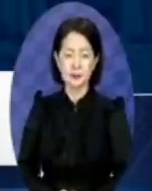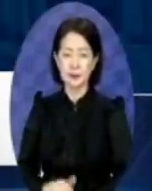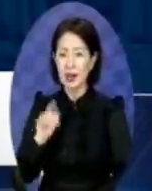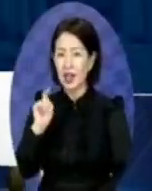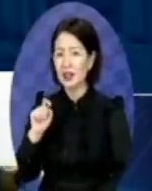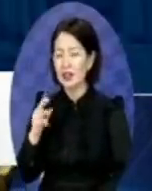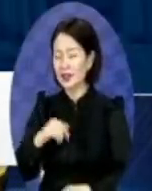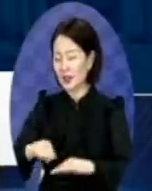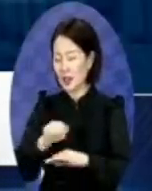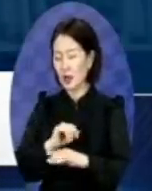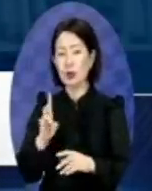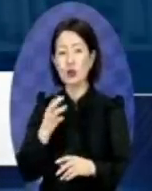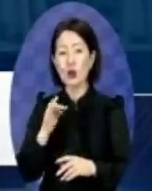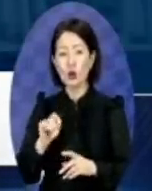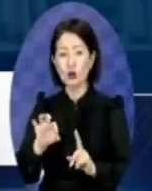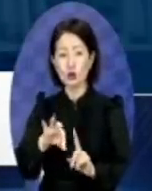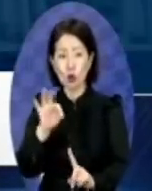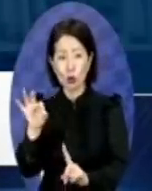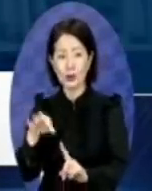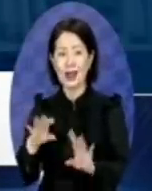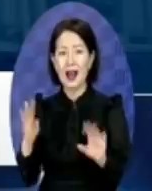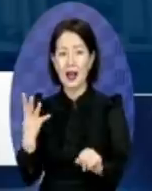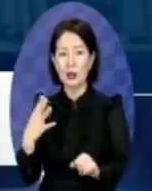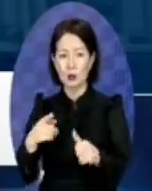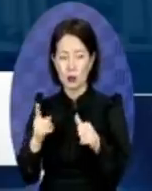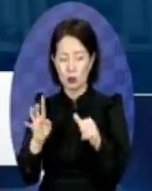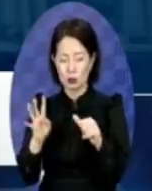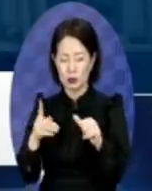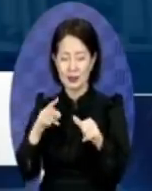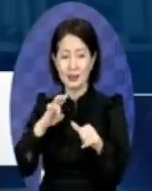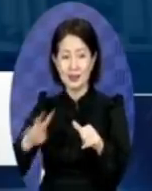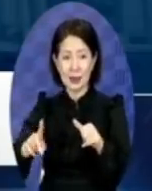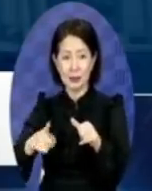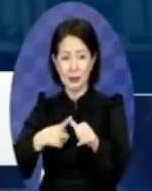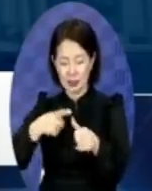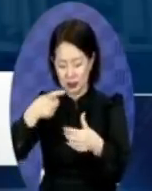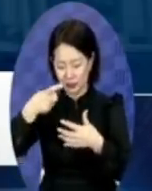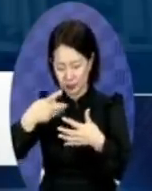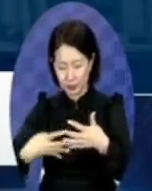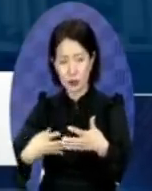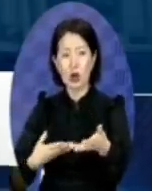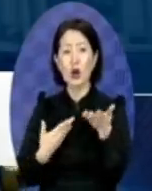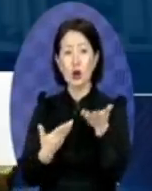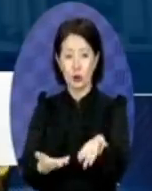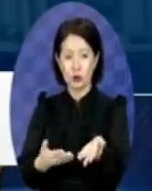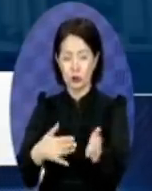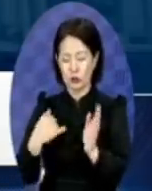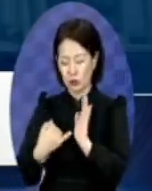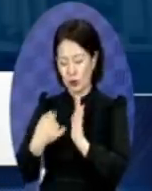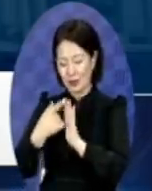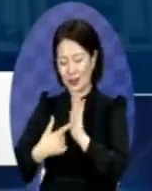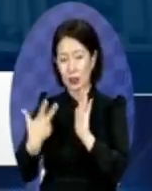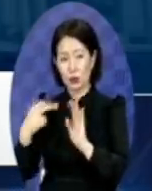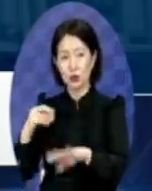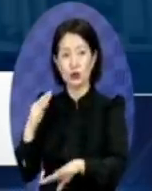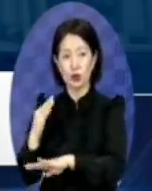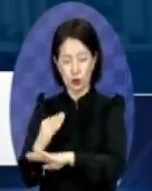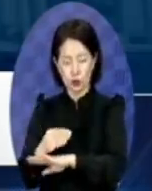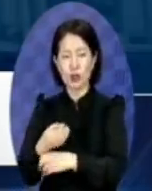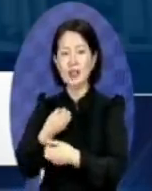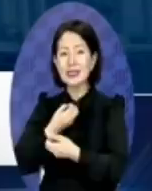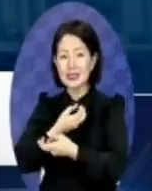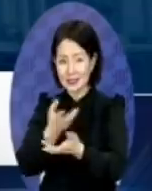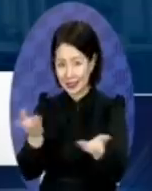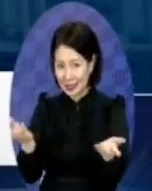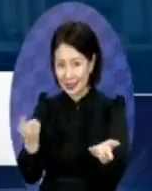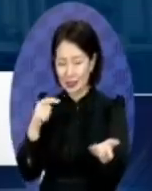Хинтэй аймгийн нөхөн сонгуульд 14 нам оролцохоор бүртгүүлжээ. Нөхөн сонгуулийг ирэх 6 дугаар сарын 35-нд өнгөрсөн 10 дугаар сард